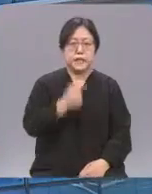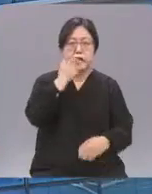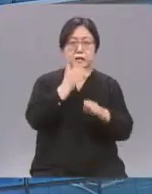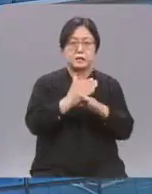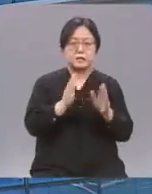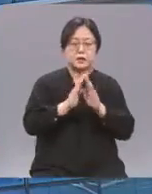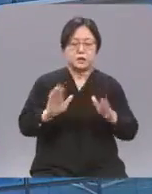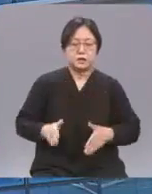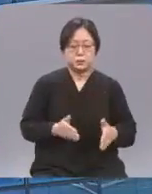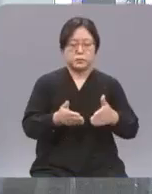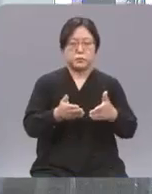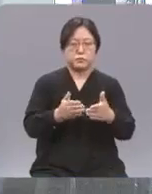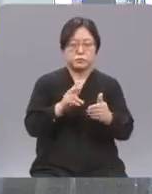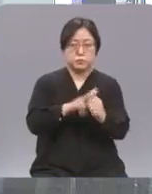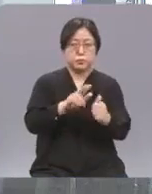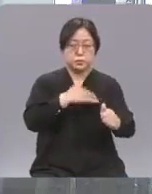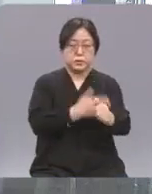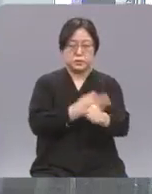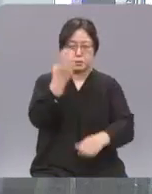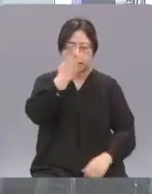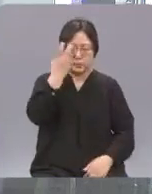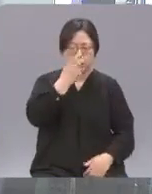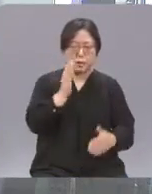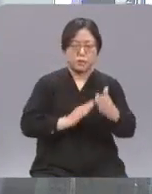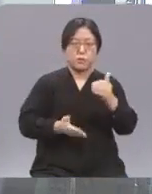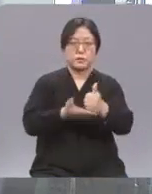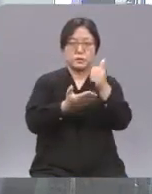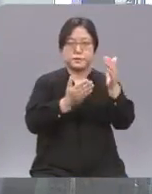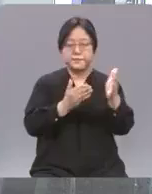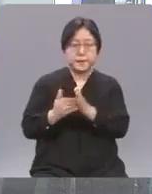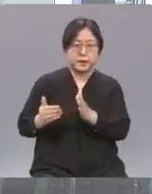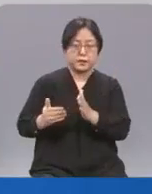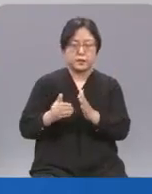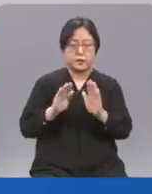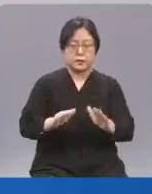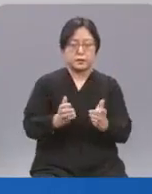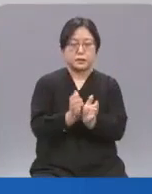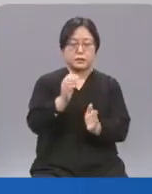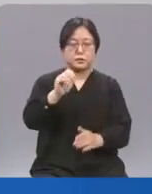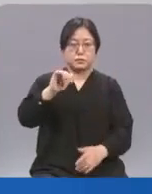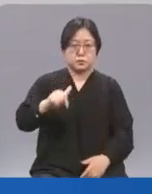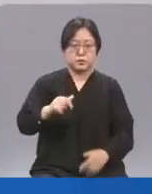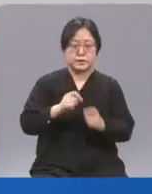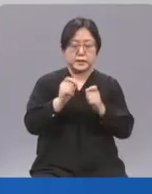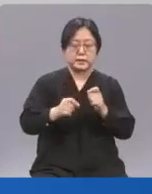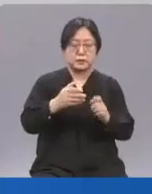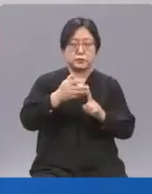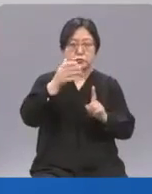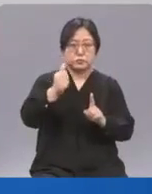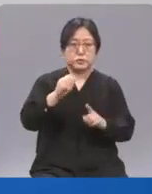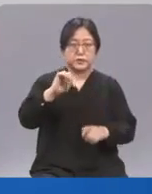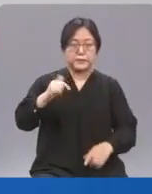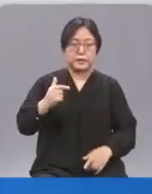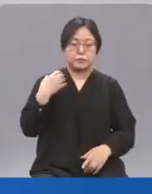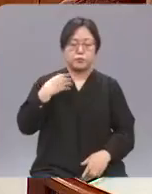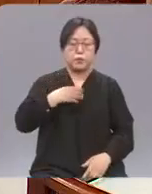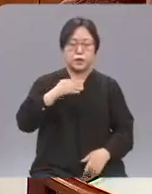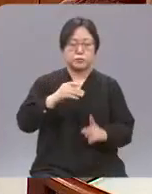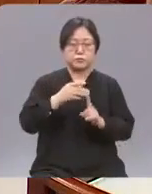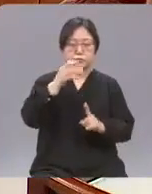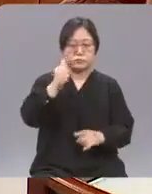민주당 전남도당 후보 자격 심사에서 공천 배제된 현역 단체장은 유두석 장성군수와 김산